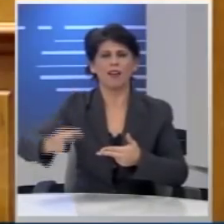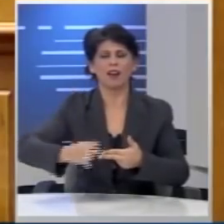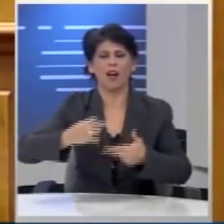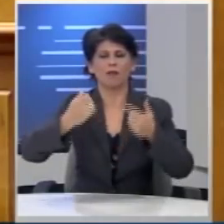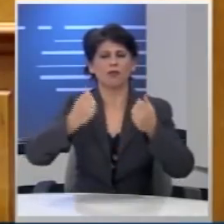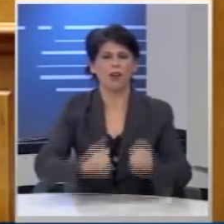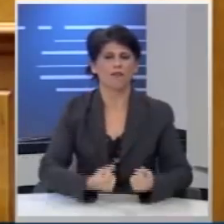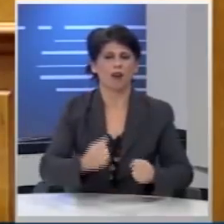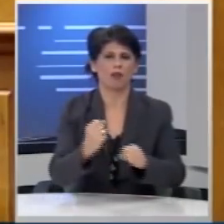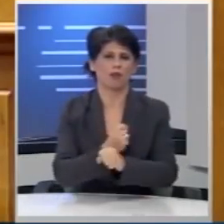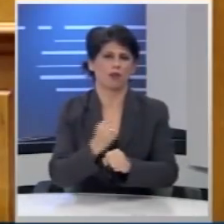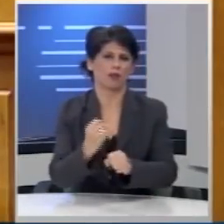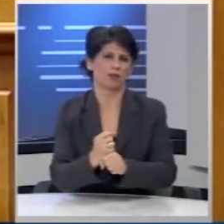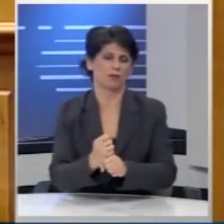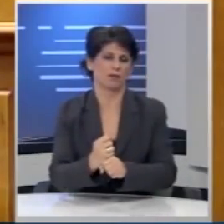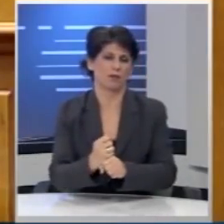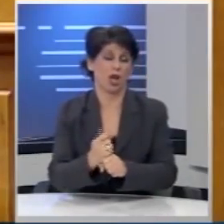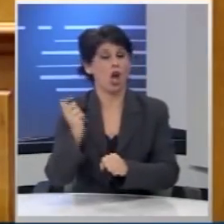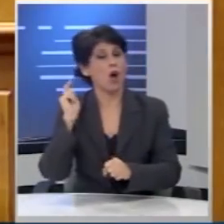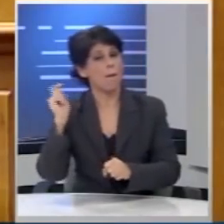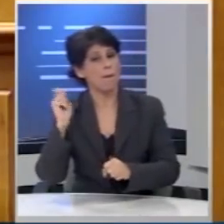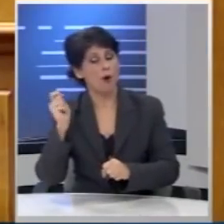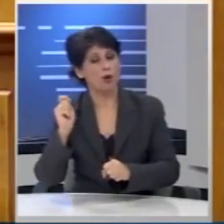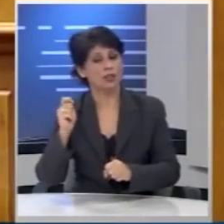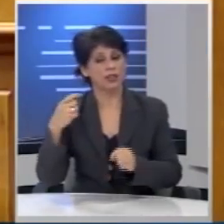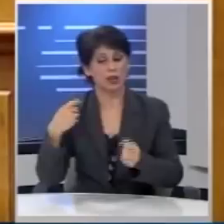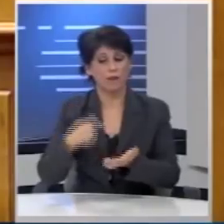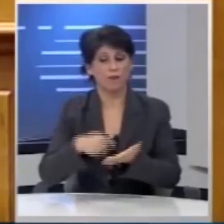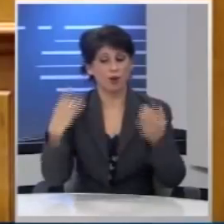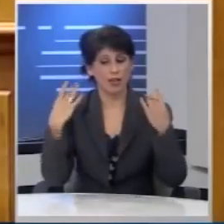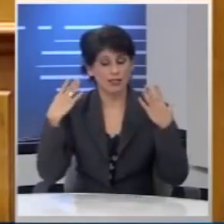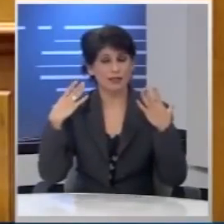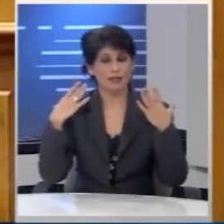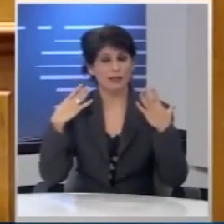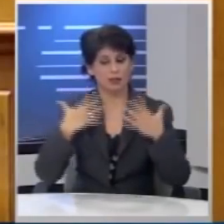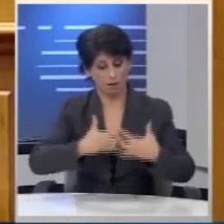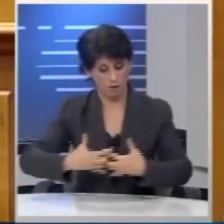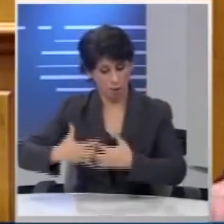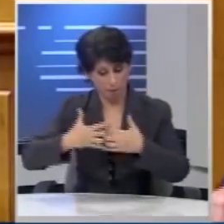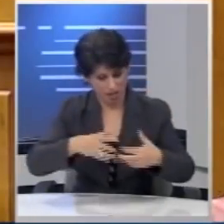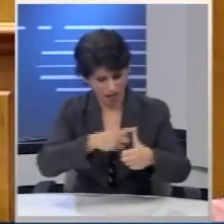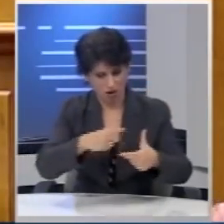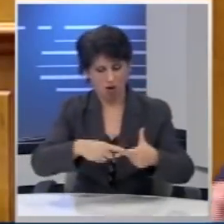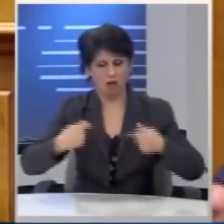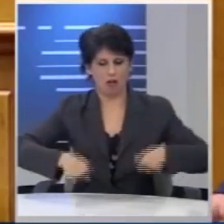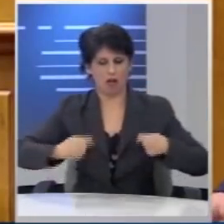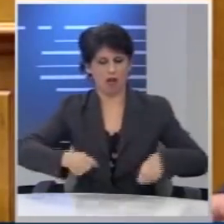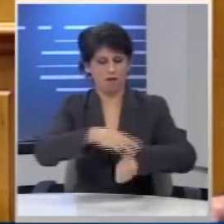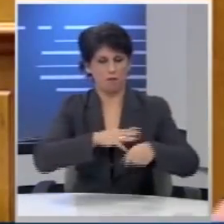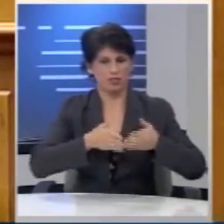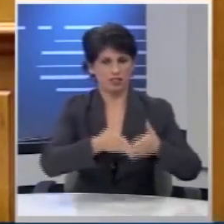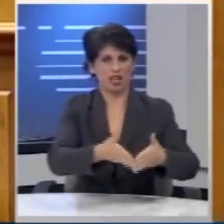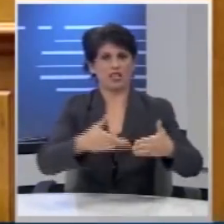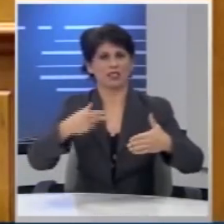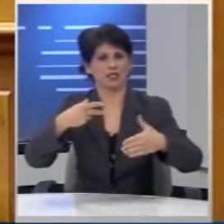των εργαζομένων. Η πολιτική φοροασυλίας και φοροαπαλλαγών για τους βιομήχανους, τους εφοπλιστές, τις